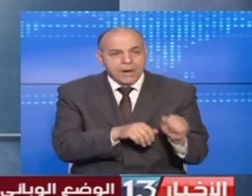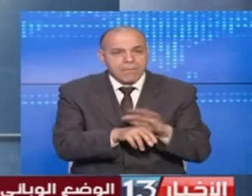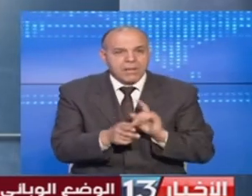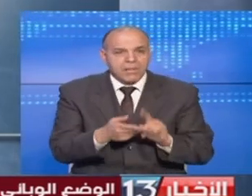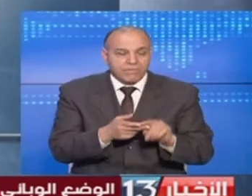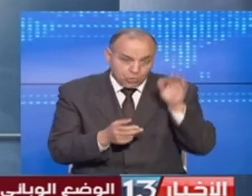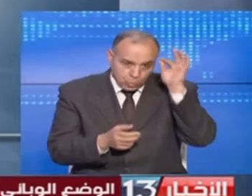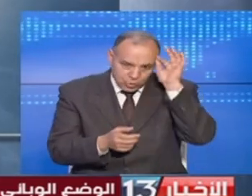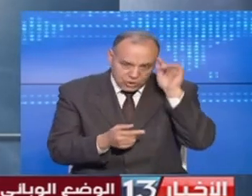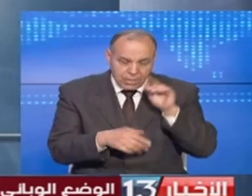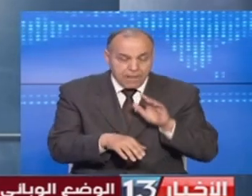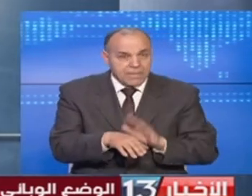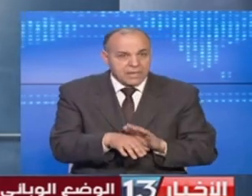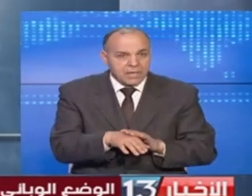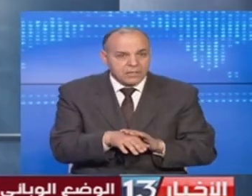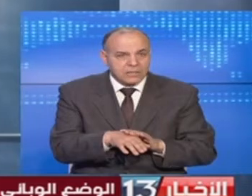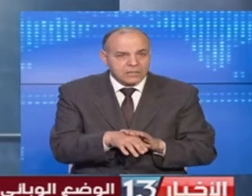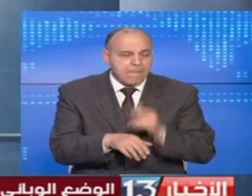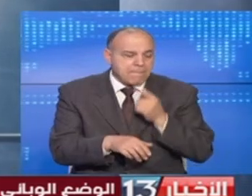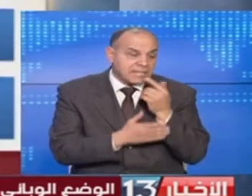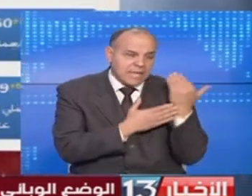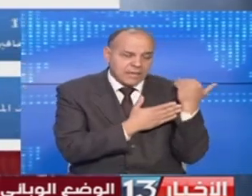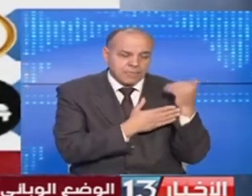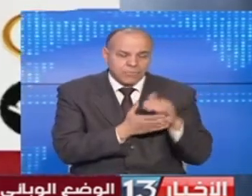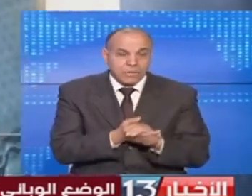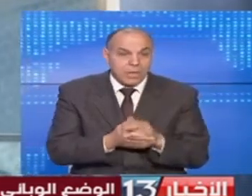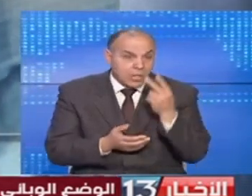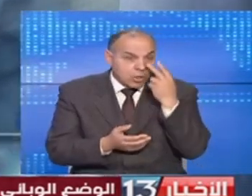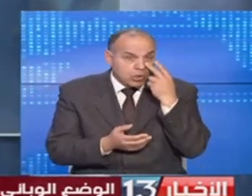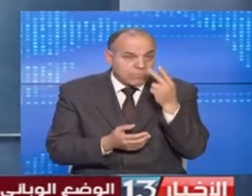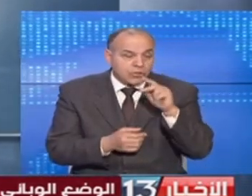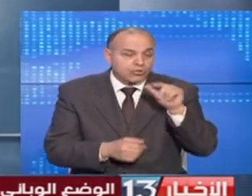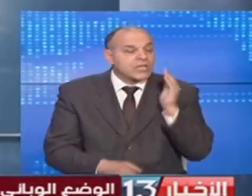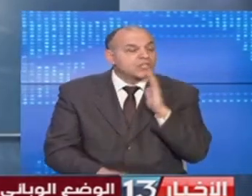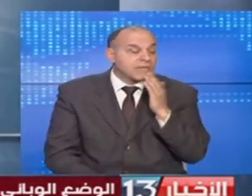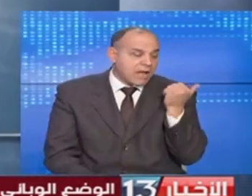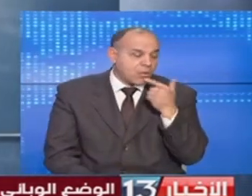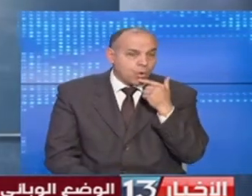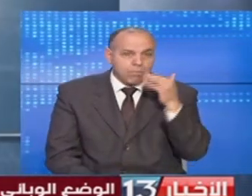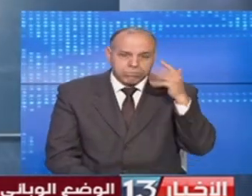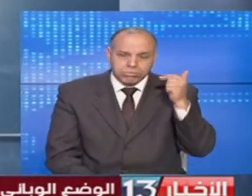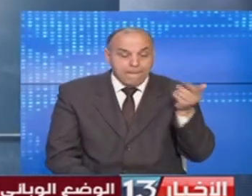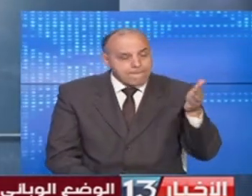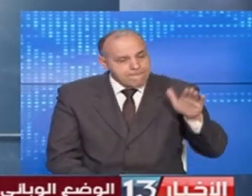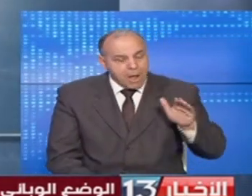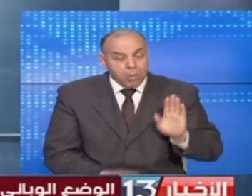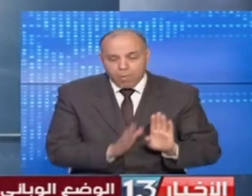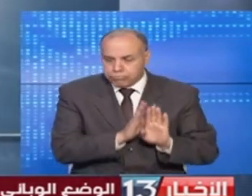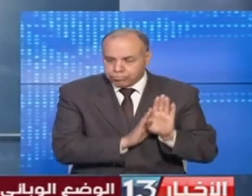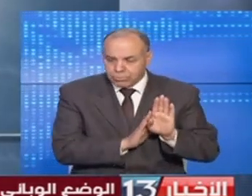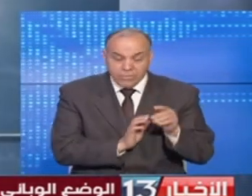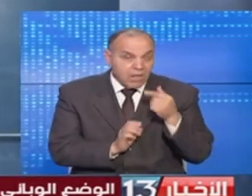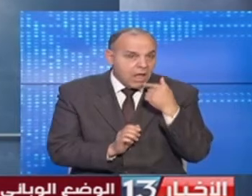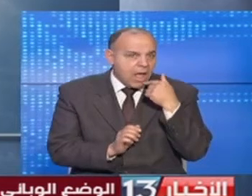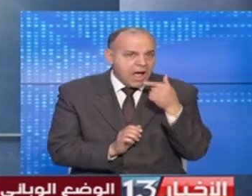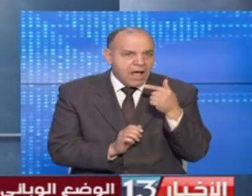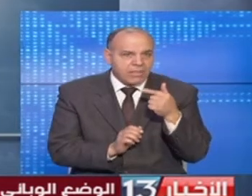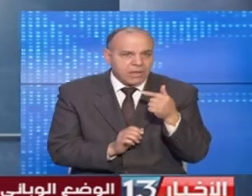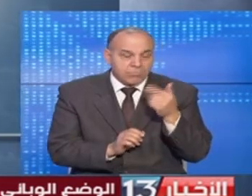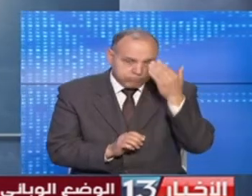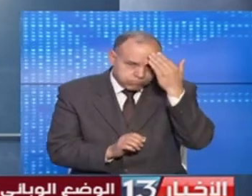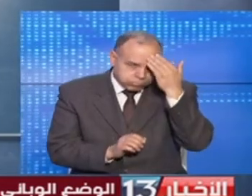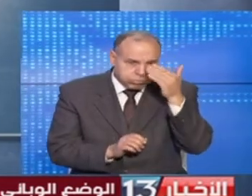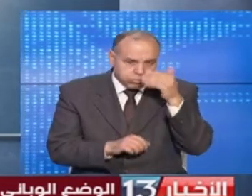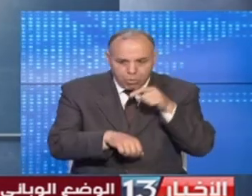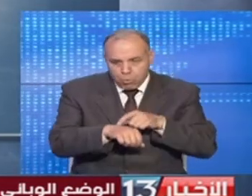في تونس بدايه مارس الماضي وشهد شهر جانفي الجاري رقم وفيات مرتفع رغم ما عرفته